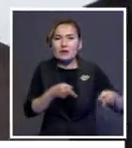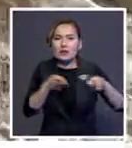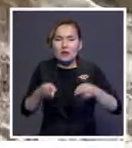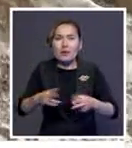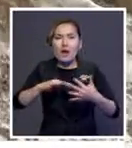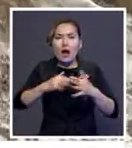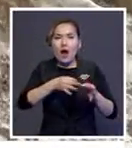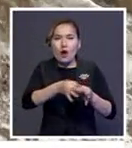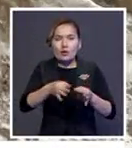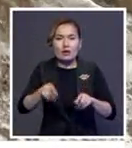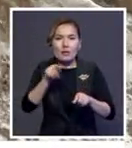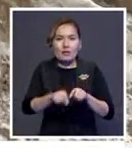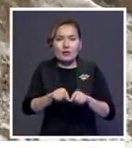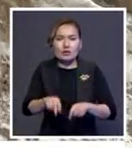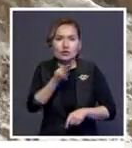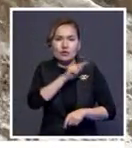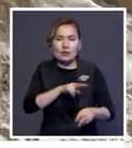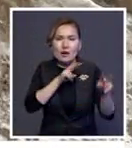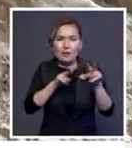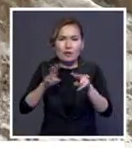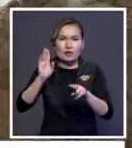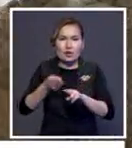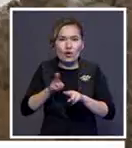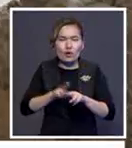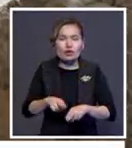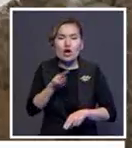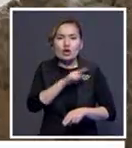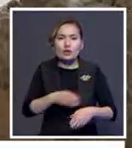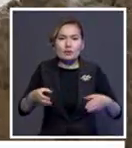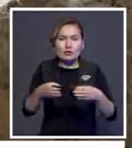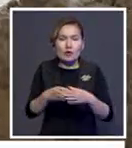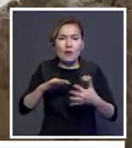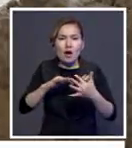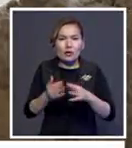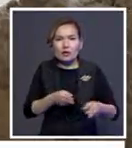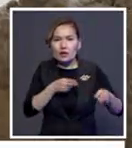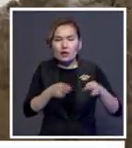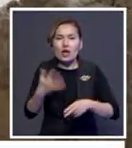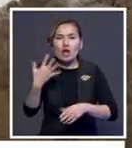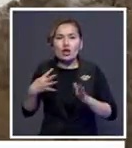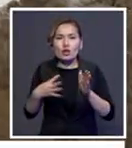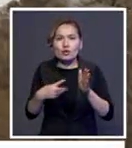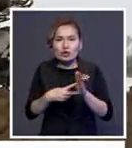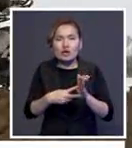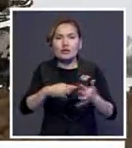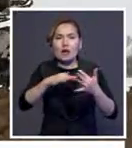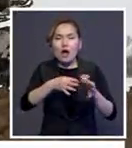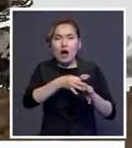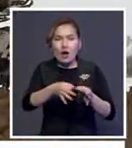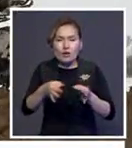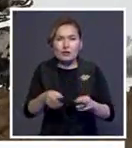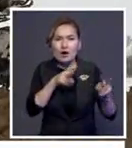анықтап, жүргізіліп жатқан жұмыстарды бақылап отыру үшін жеке жұмыс тобын құрды. Қазір өңірде 57 елді мекен билік